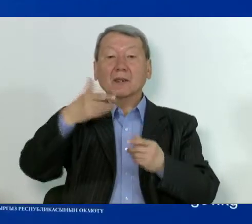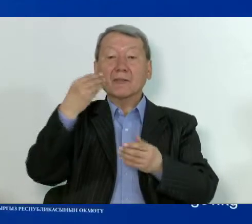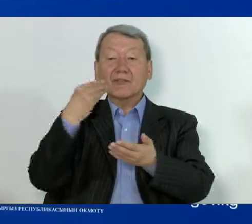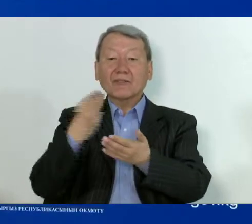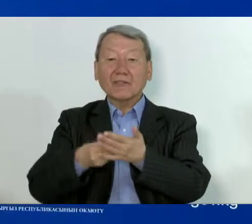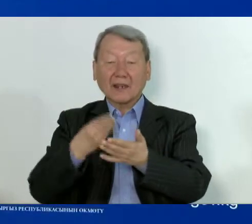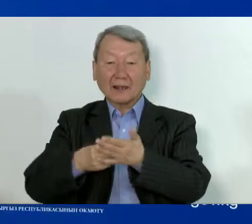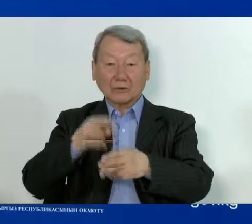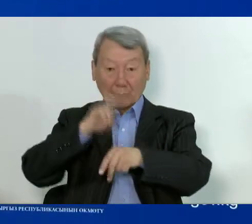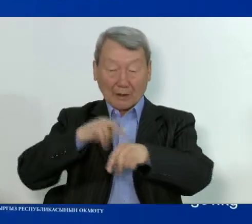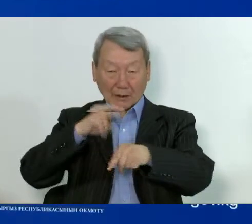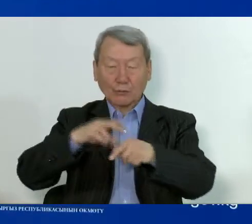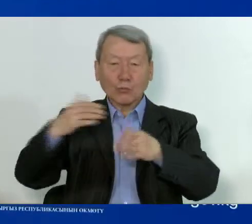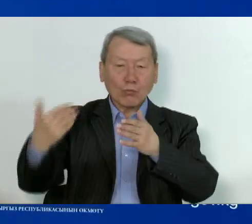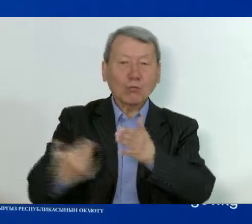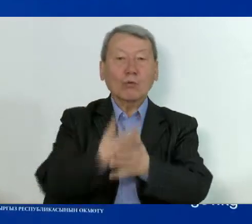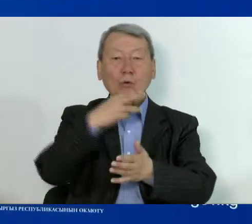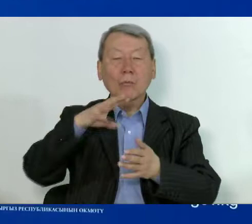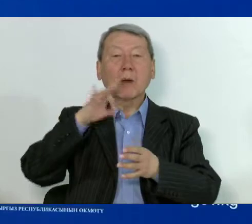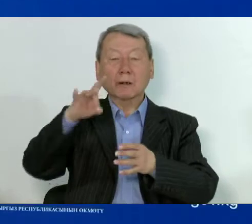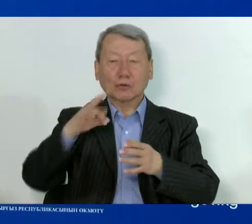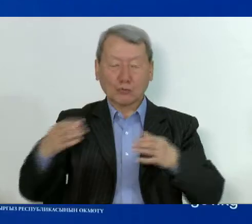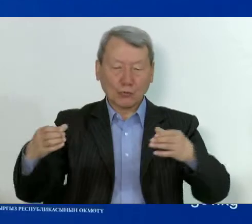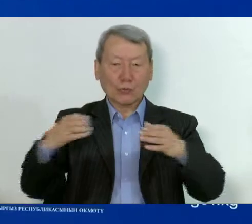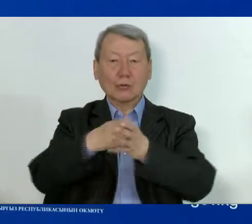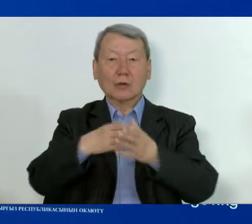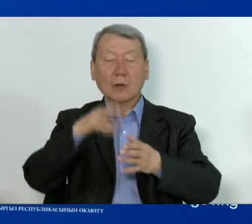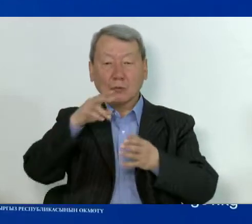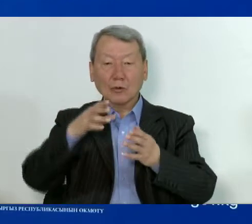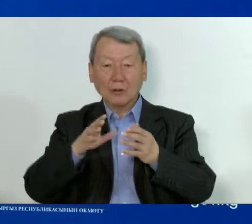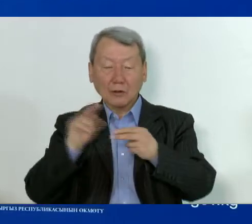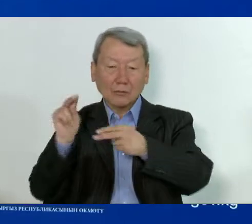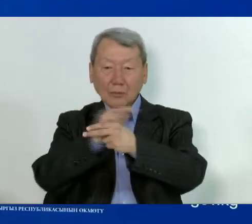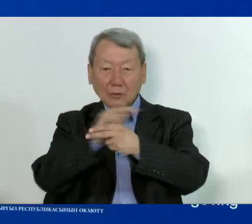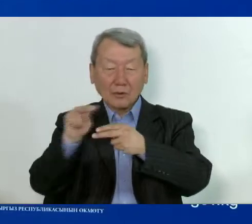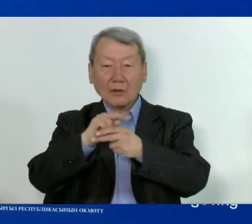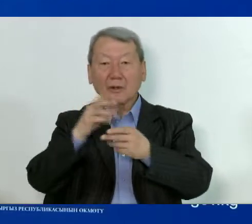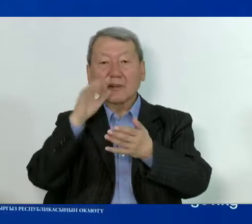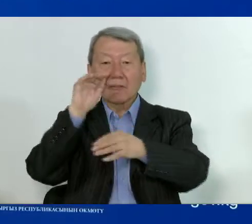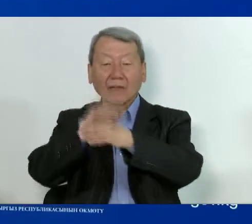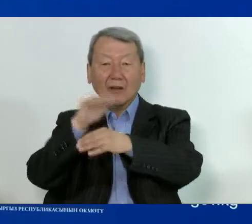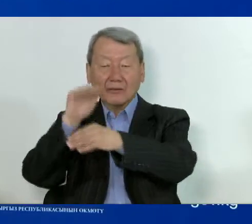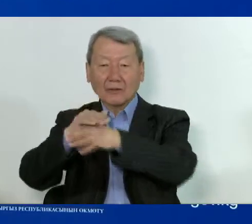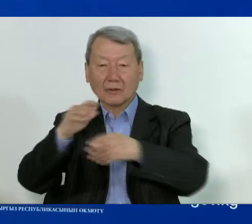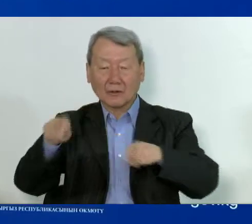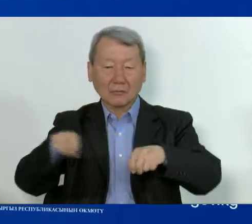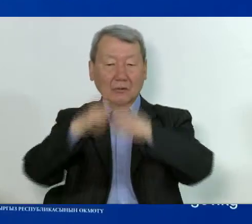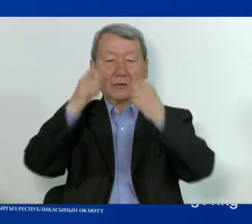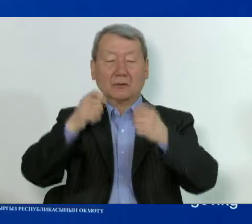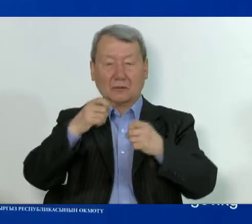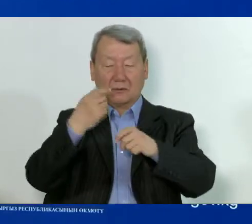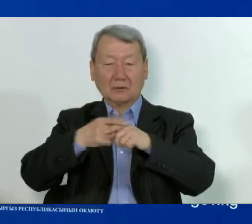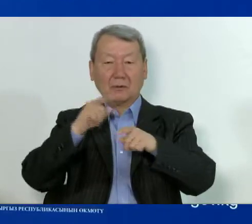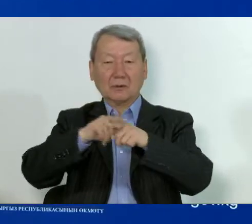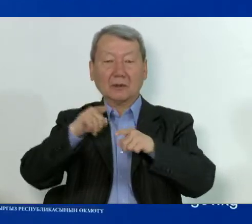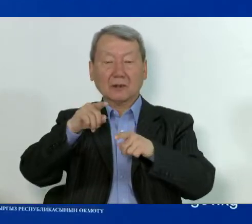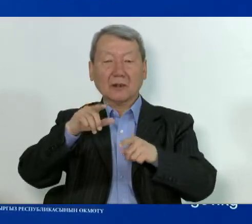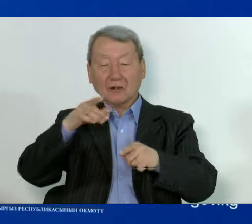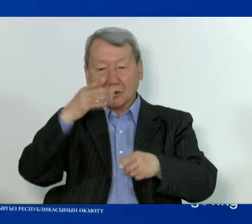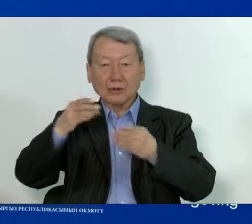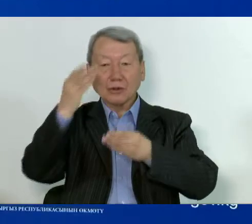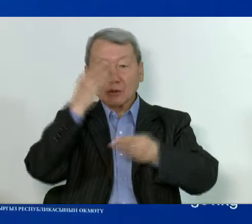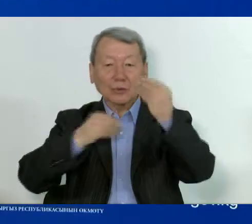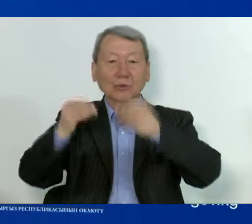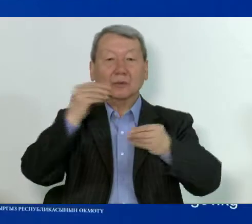полиции приказано разработать комплекс мер и организовать работу по профилактике и выявлению недопущения фактов необоснованного и